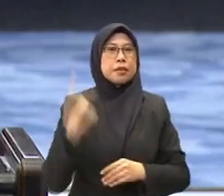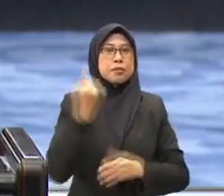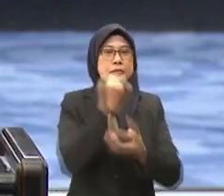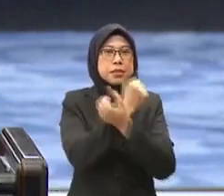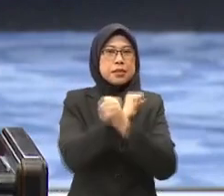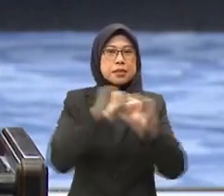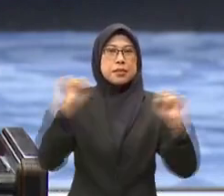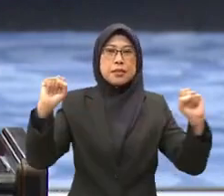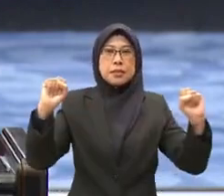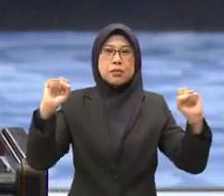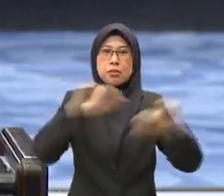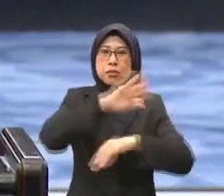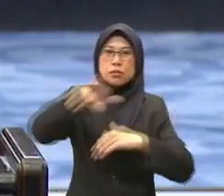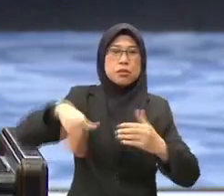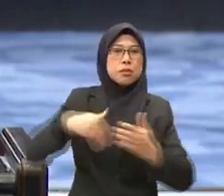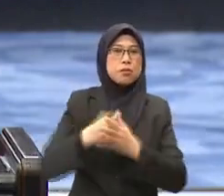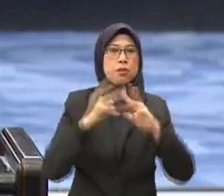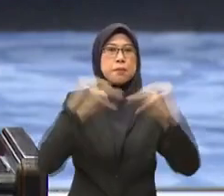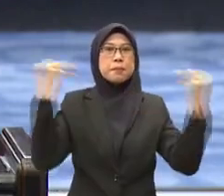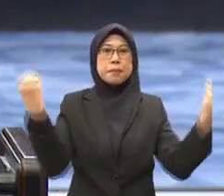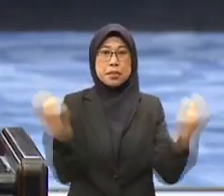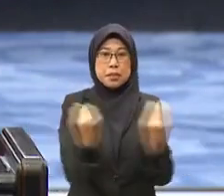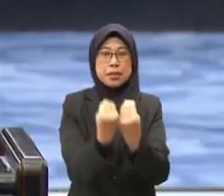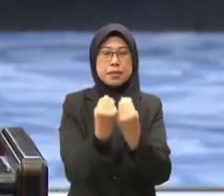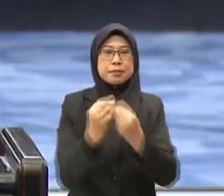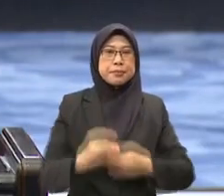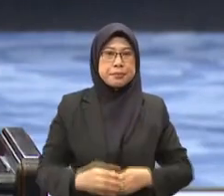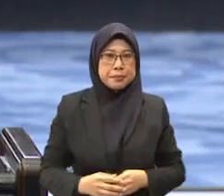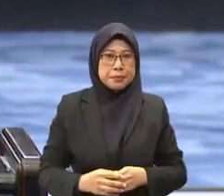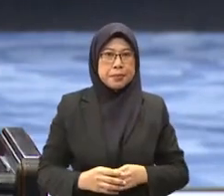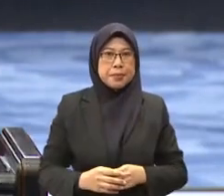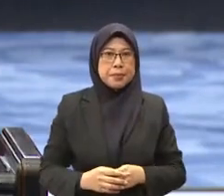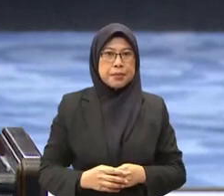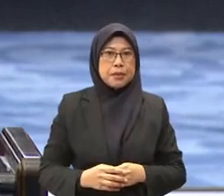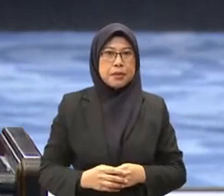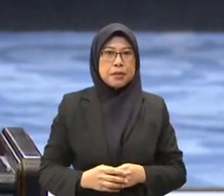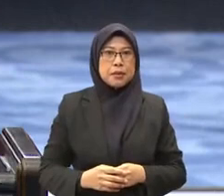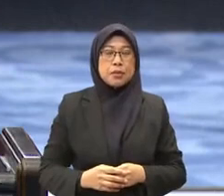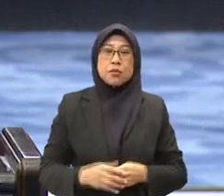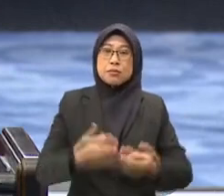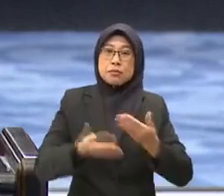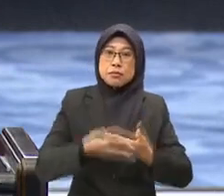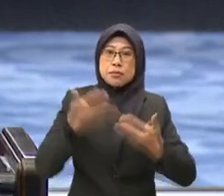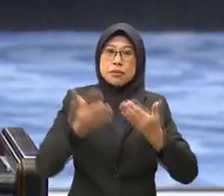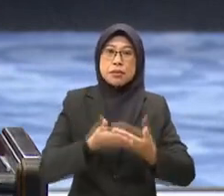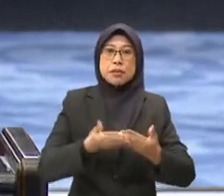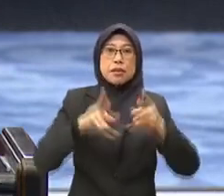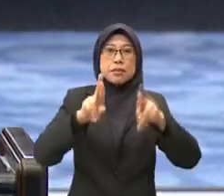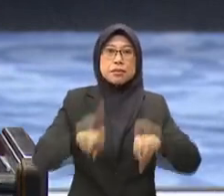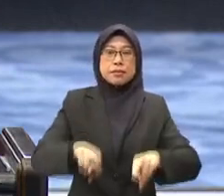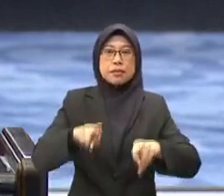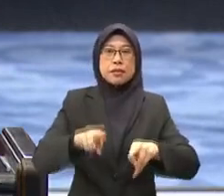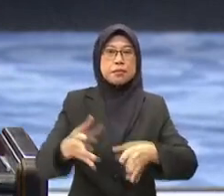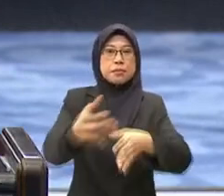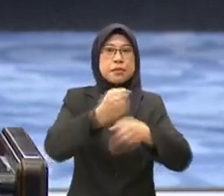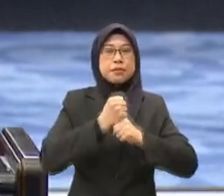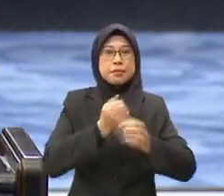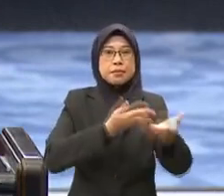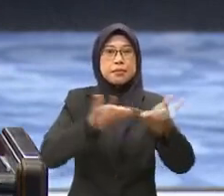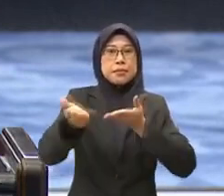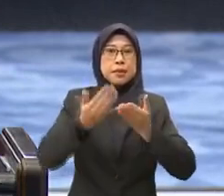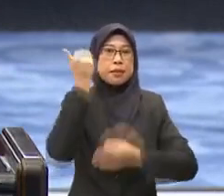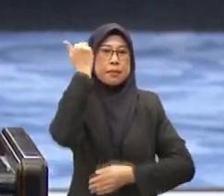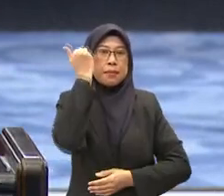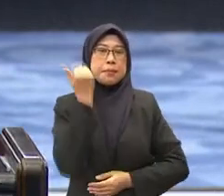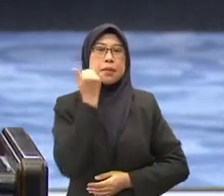bersedia kepada semua lapisan masyarakat di Malaysia dan hal ini bagi memudahkan rakyat jelata untuk memperolehi perkhidmatan